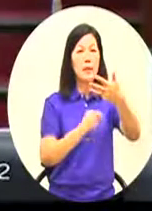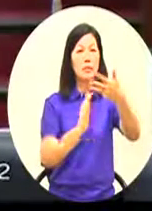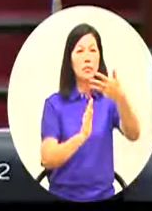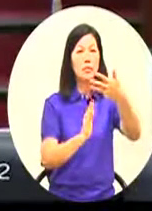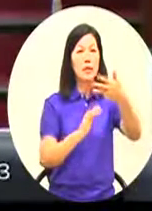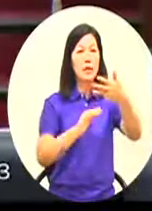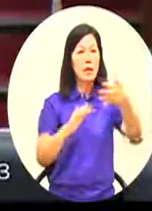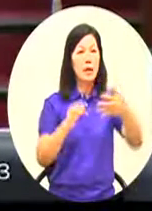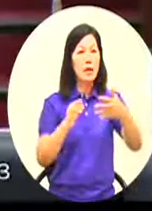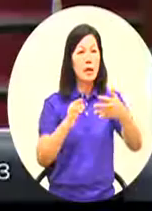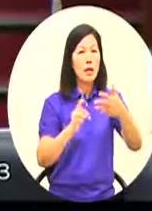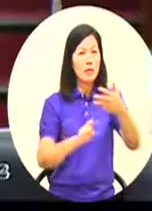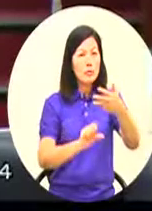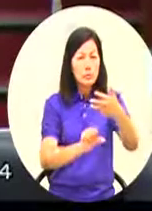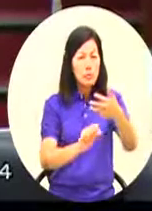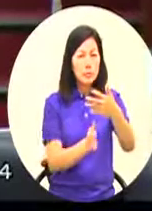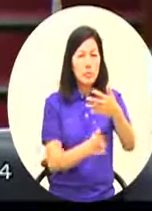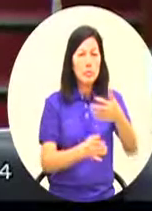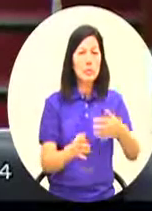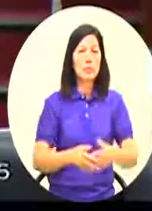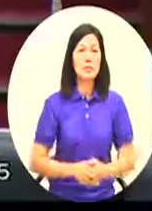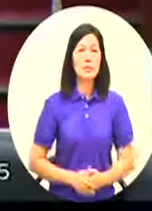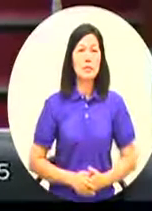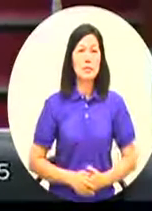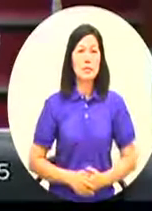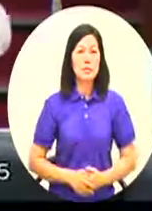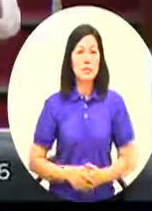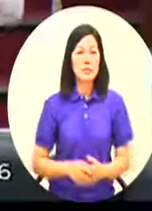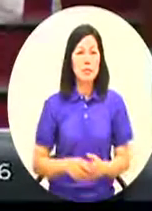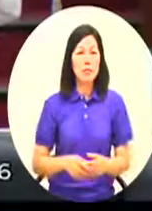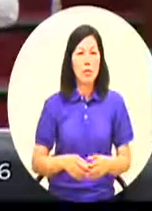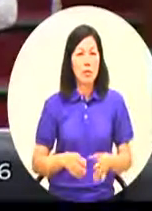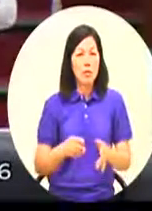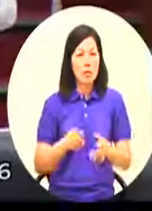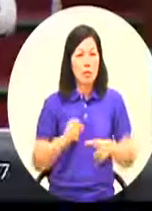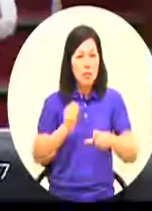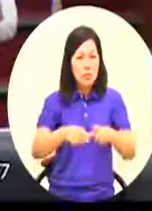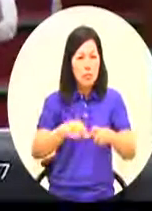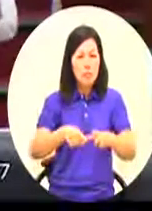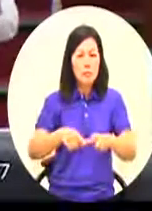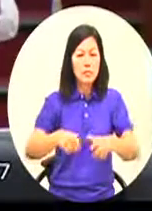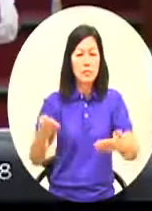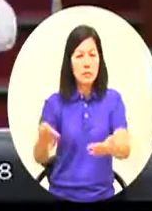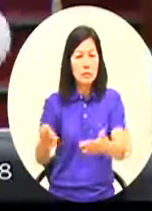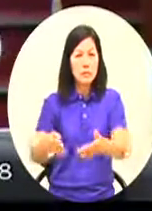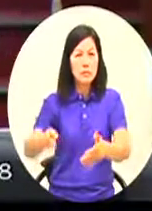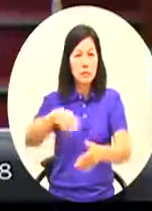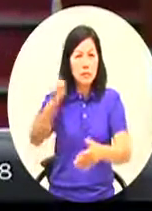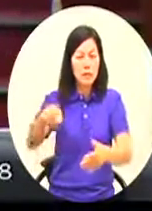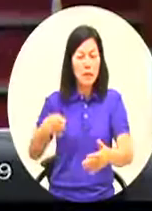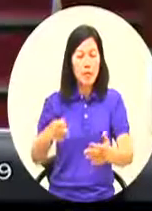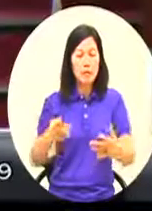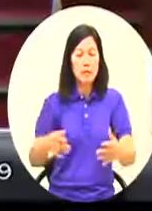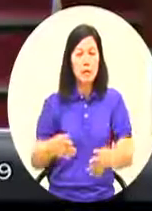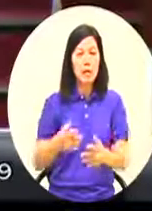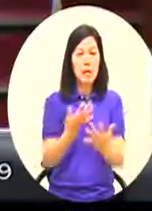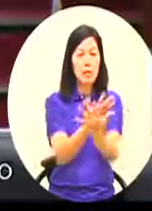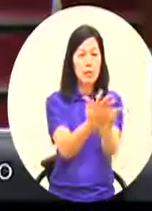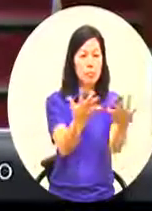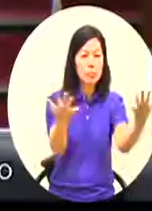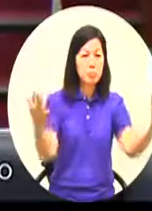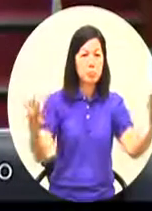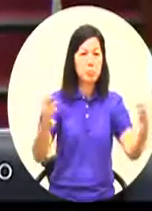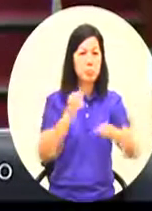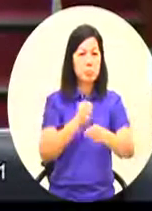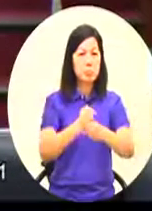捷运局轻轨第一阶段工程的包商去做了围篱，要开始施工的时候。他